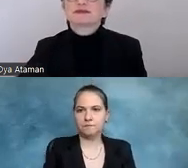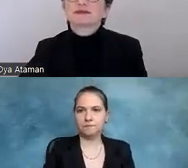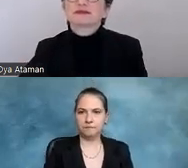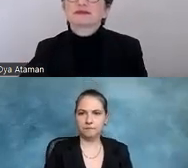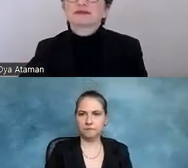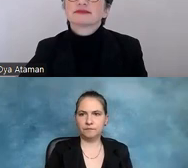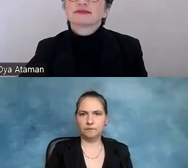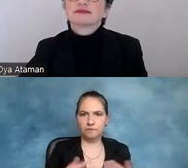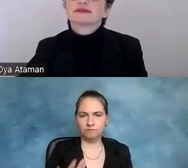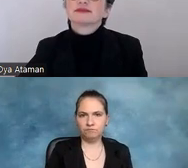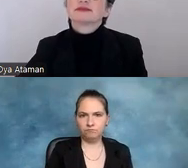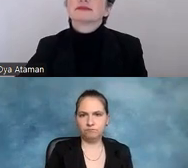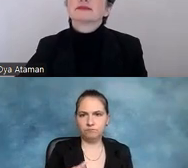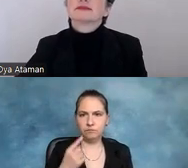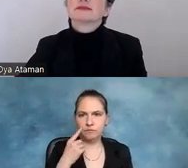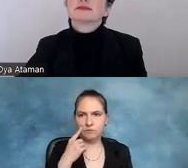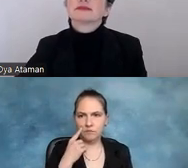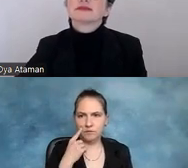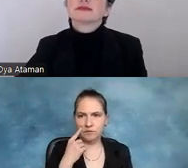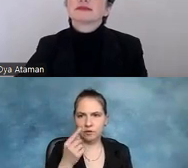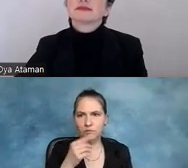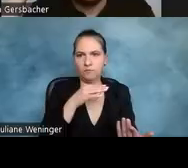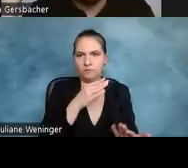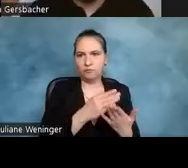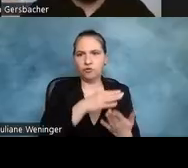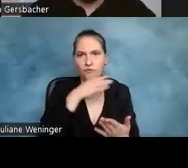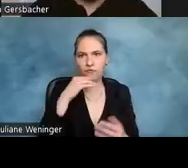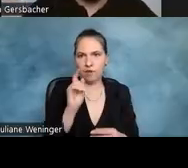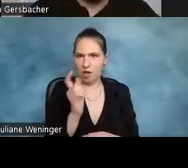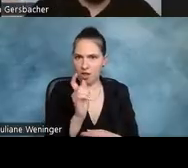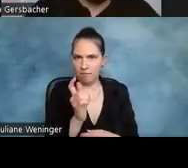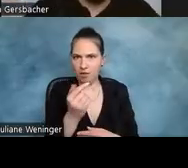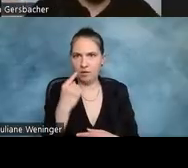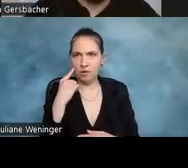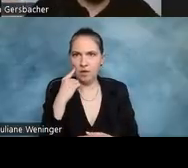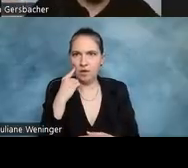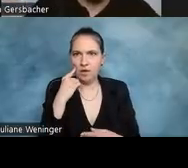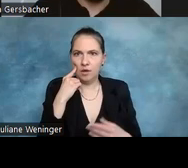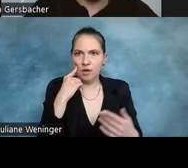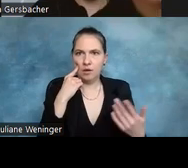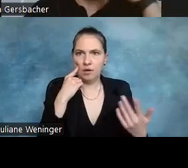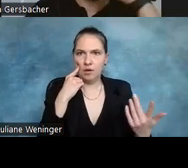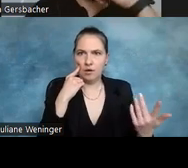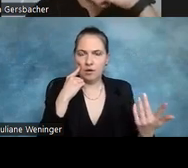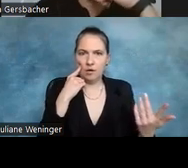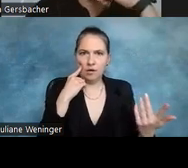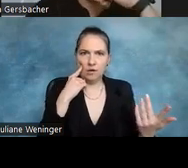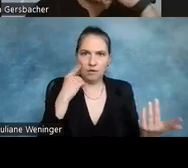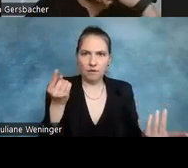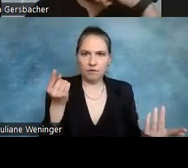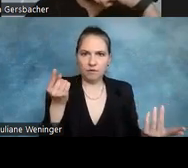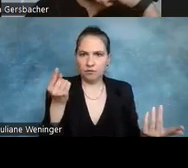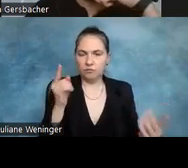Genau, das sind jetzt schon wahrscheinlich viele Elemente. Aber im Prinzip spart es dann halt einfach, dass ich selbst das Ganze durchtappen